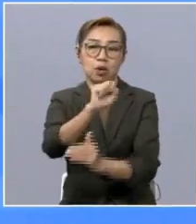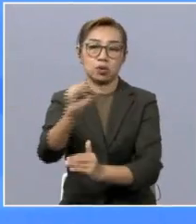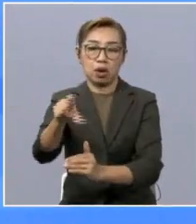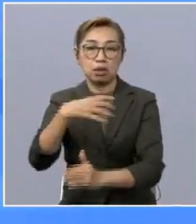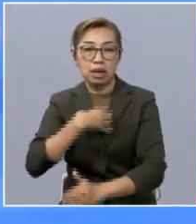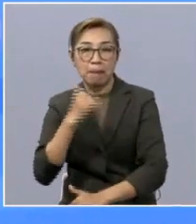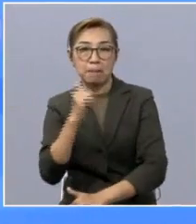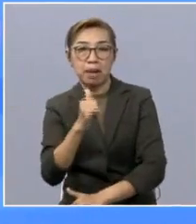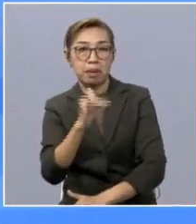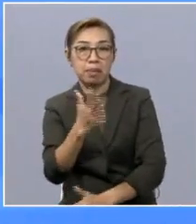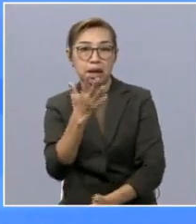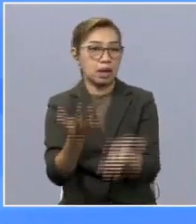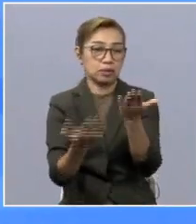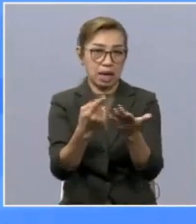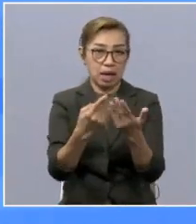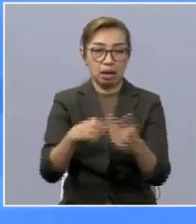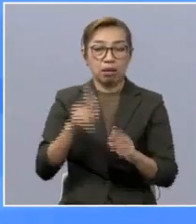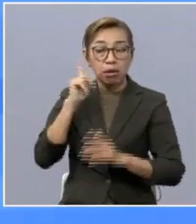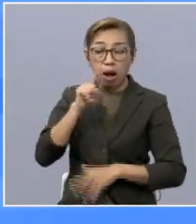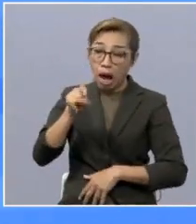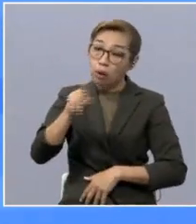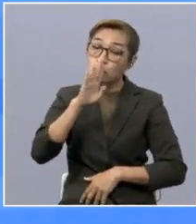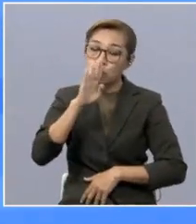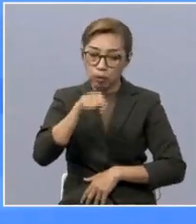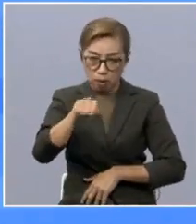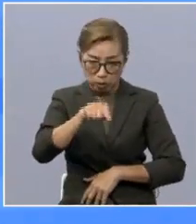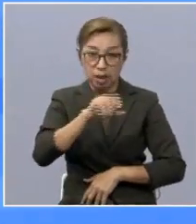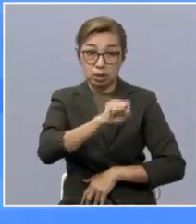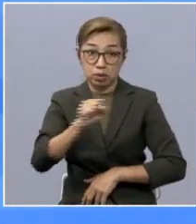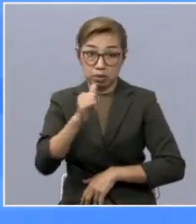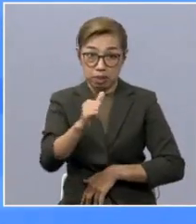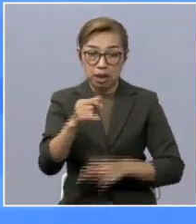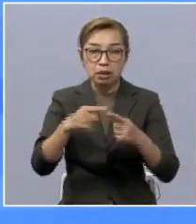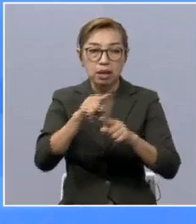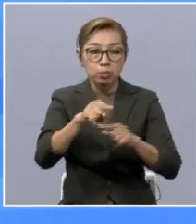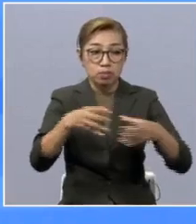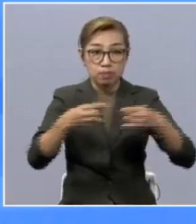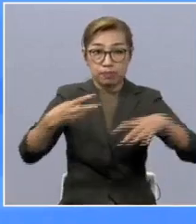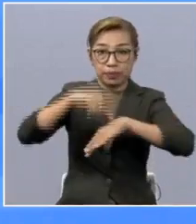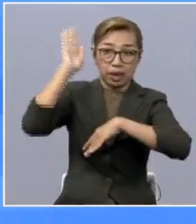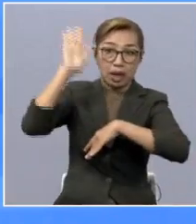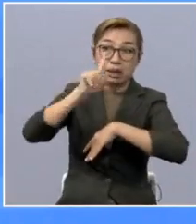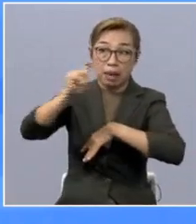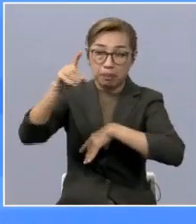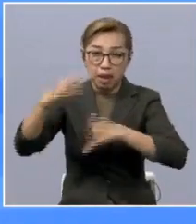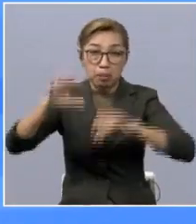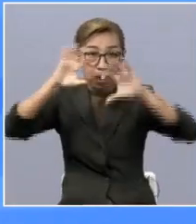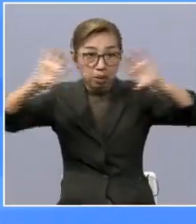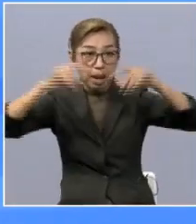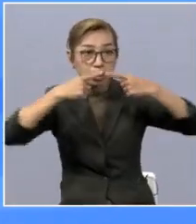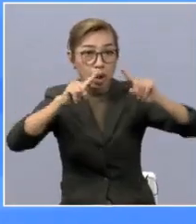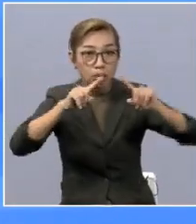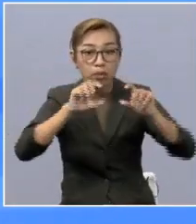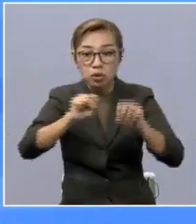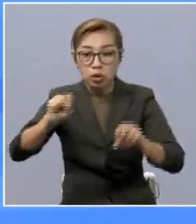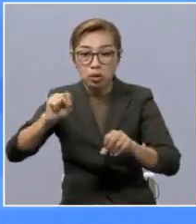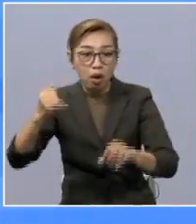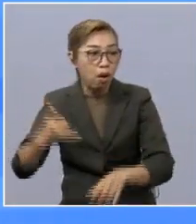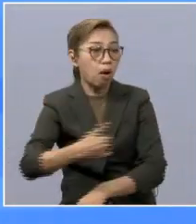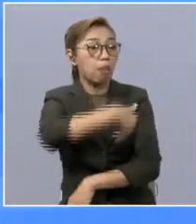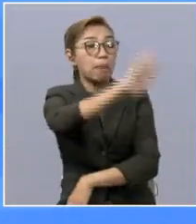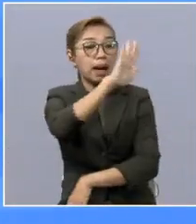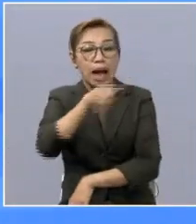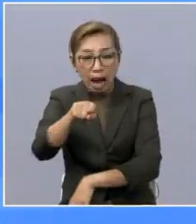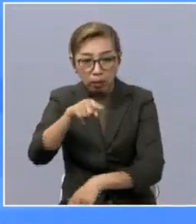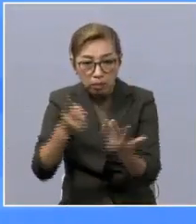งหรือไม่เนี่ยนะครับคุณชินวรบอกว่ามันก็เป็นทางเลือกของแต่ละพรรคแต่ภาพรวมของพรรคร่วมรัฐบาลเขาก็ต้องพร้อมชี้แจงอยู่แ